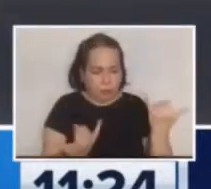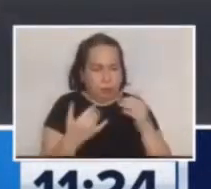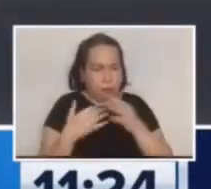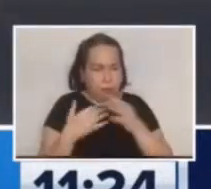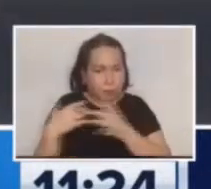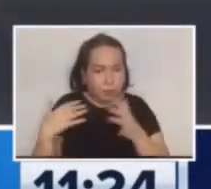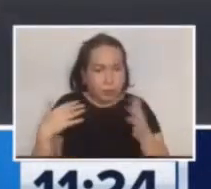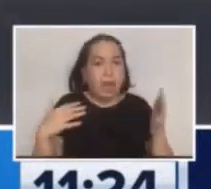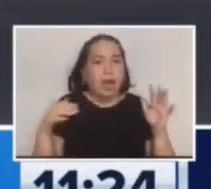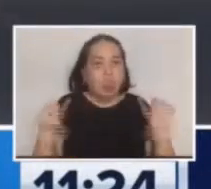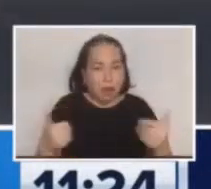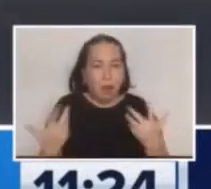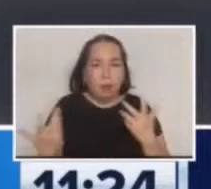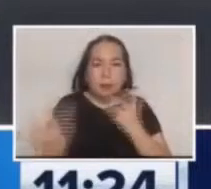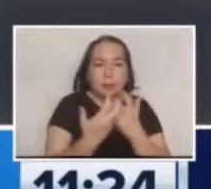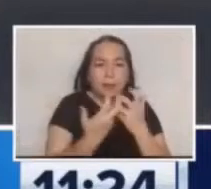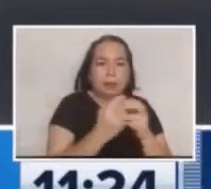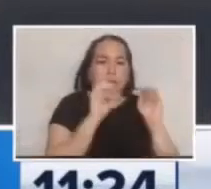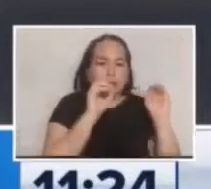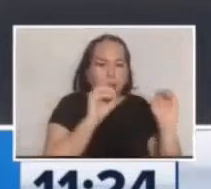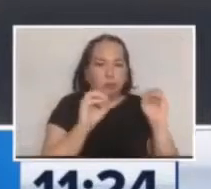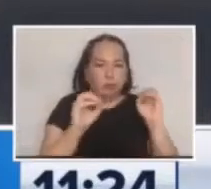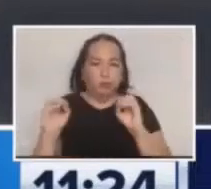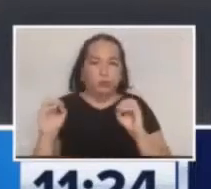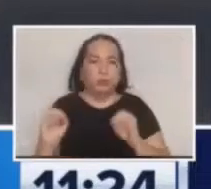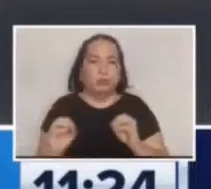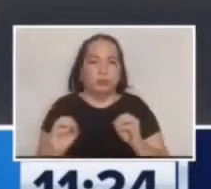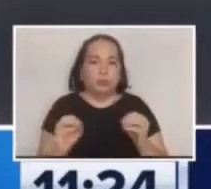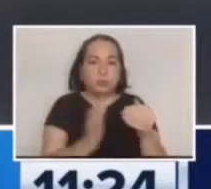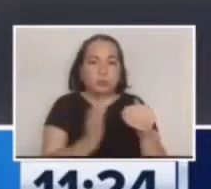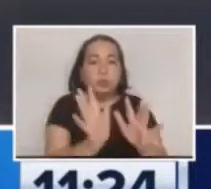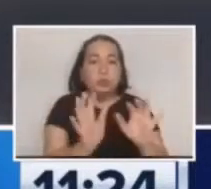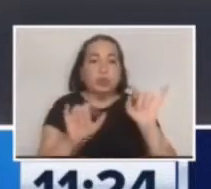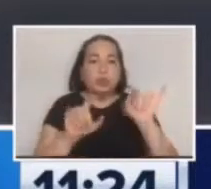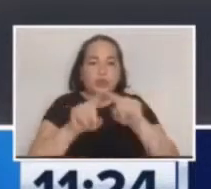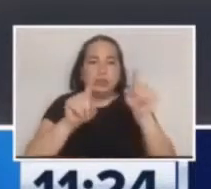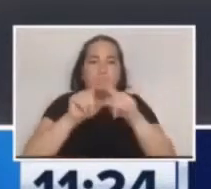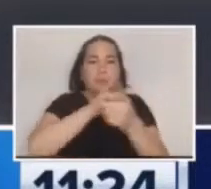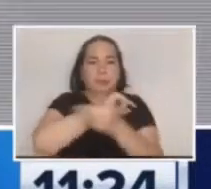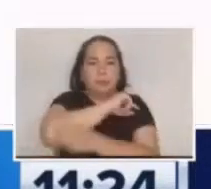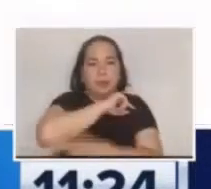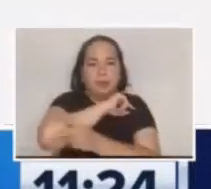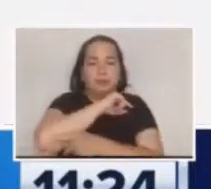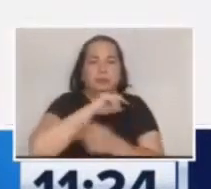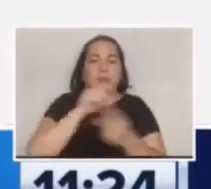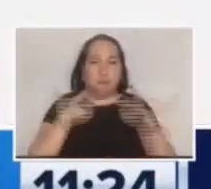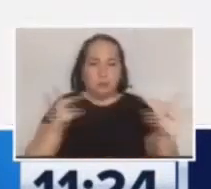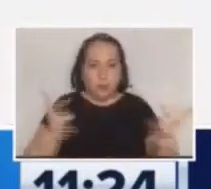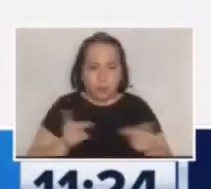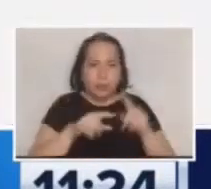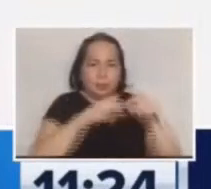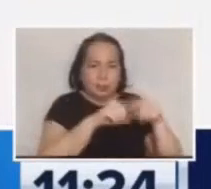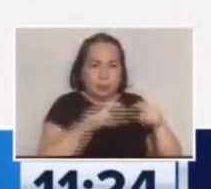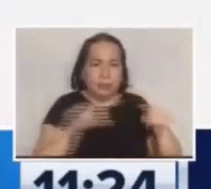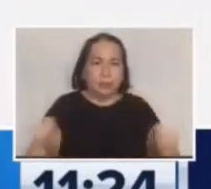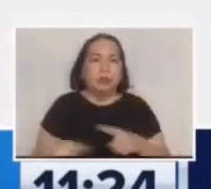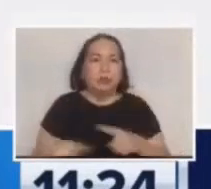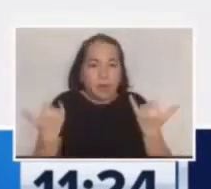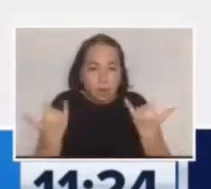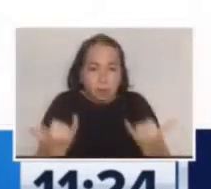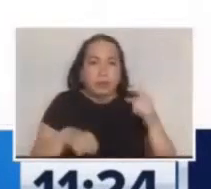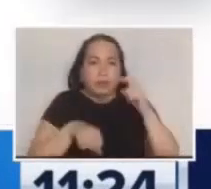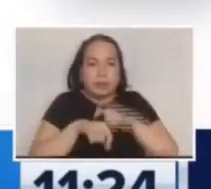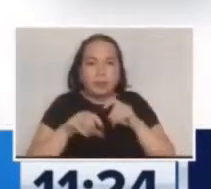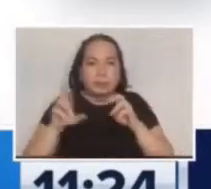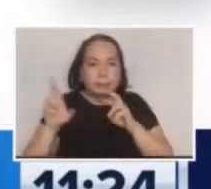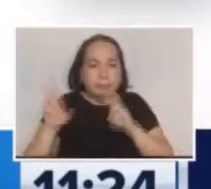yung kalusugan at kaligtasan at kapakanan ng lahat ng mag-aaral at saka mga